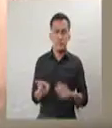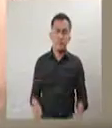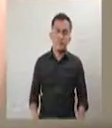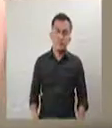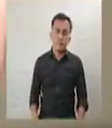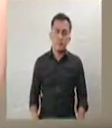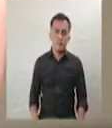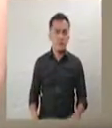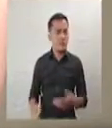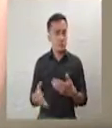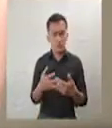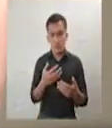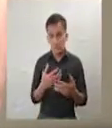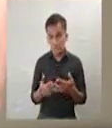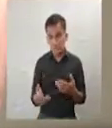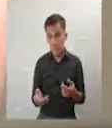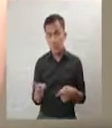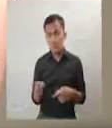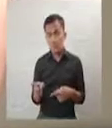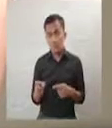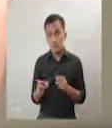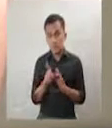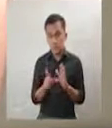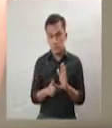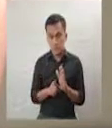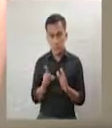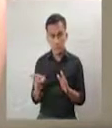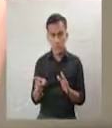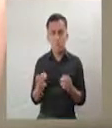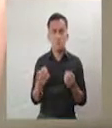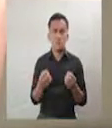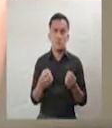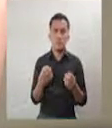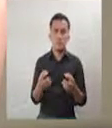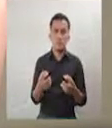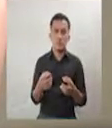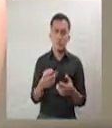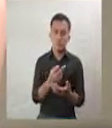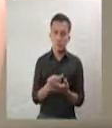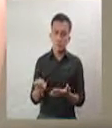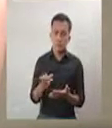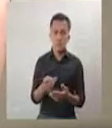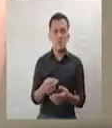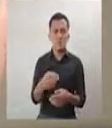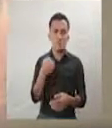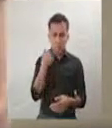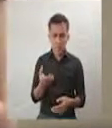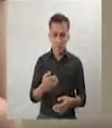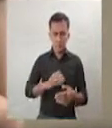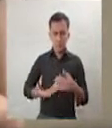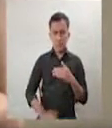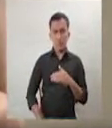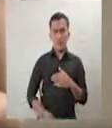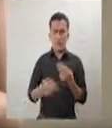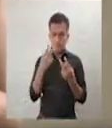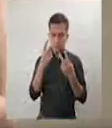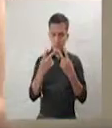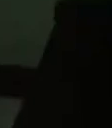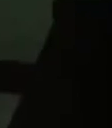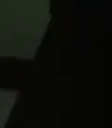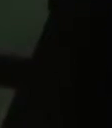panganganak. So sa kabila ng batas na ito, marami pa rin ang nasasawi sa panganganak. Panoorin po natin ito.